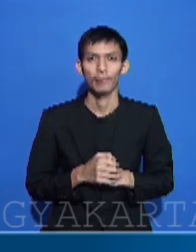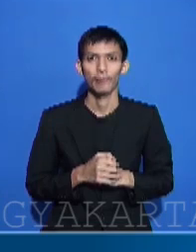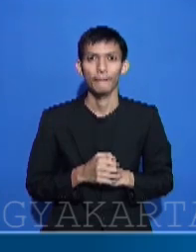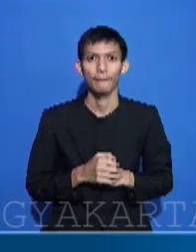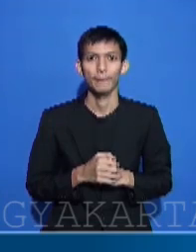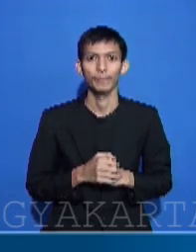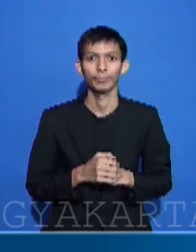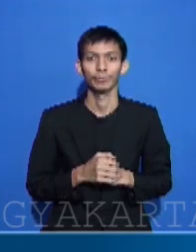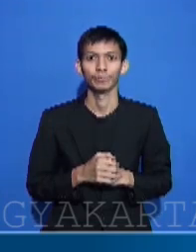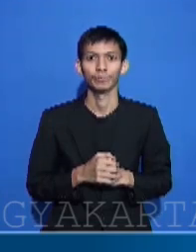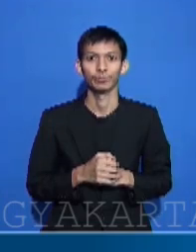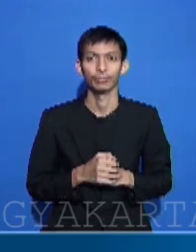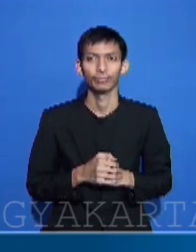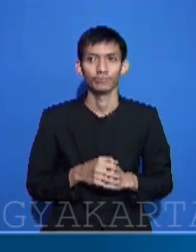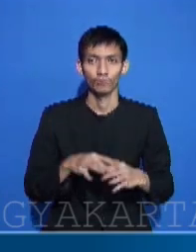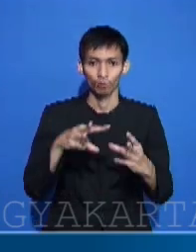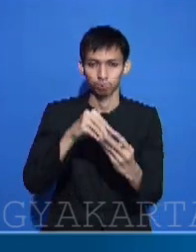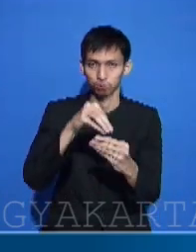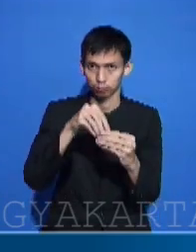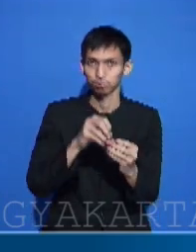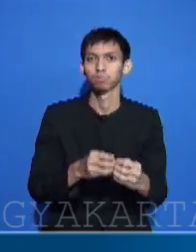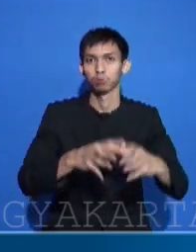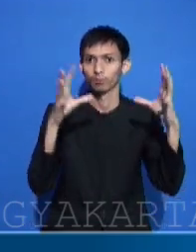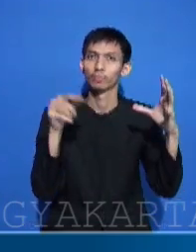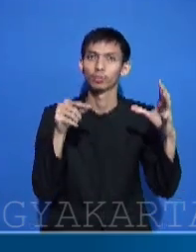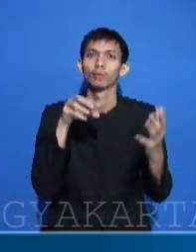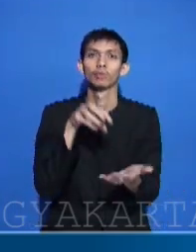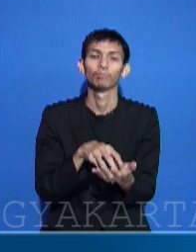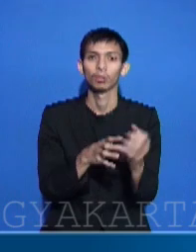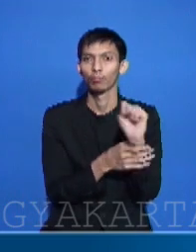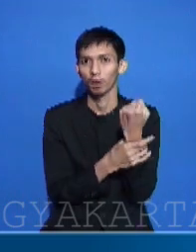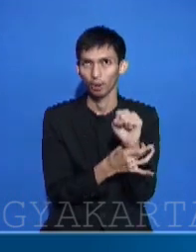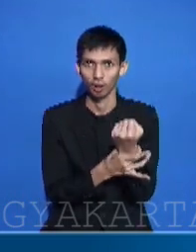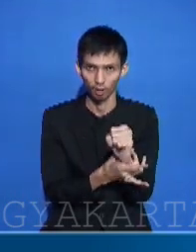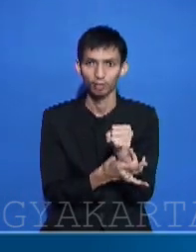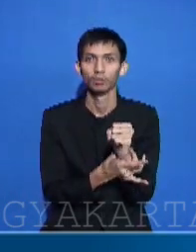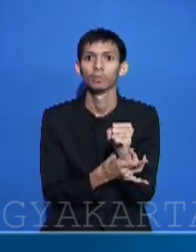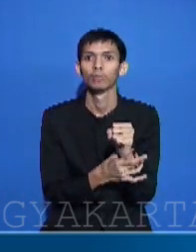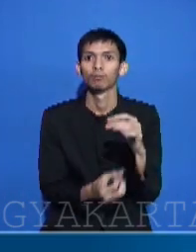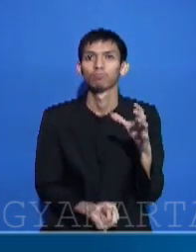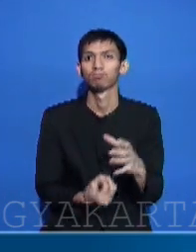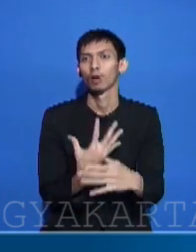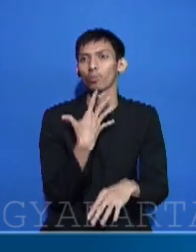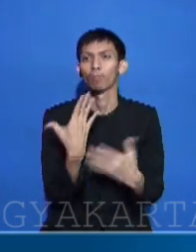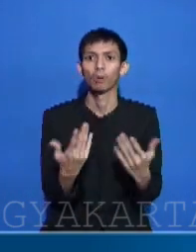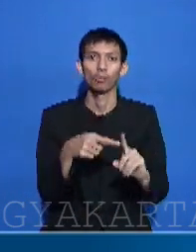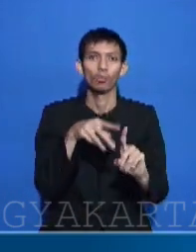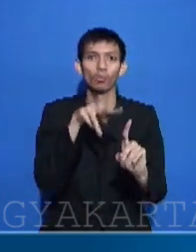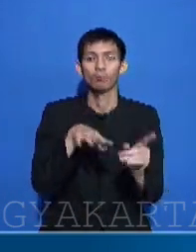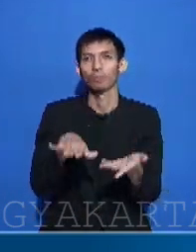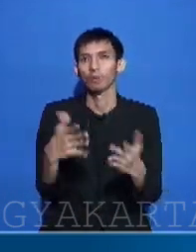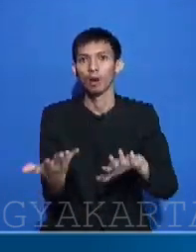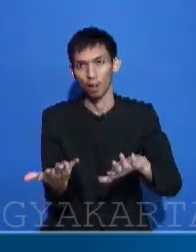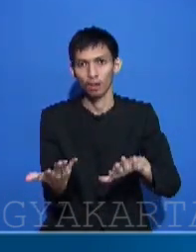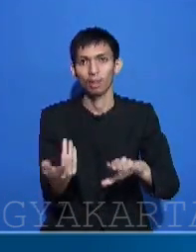Ledakan petasan yang terjadi di Kecamatan Kaliangkrik, Kabupaten Magelang, Jawa Tengah mengakibatkan satu orang meninggal dunia, 3 orang